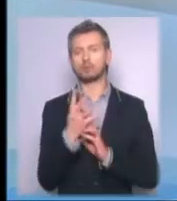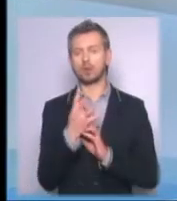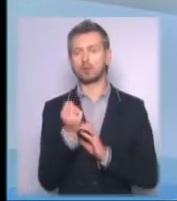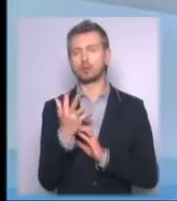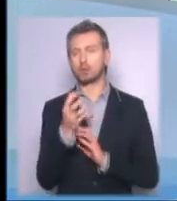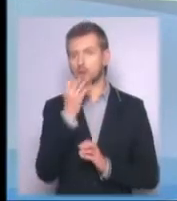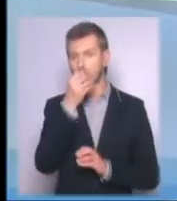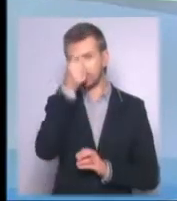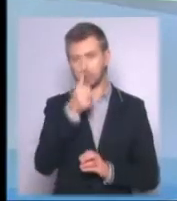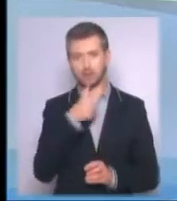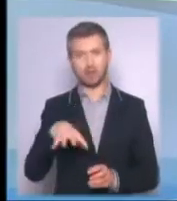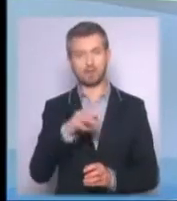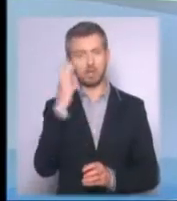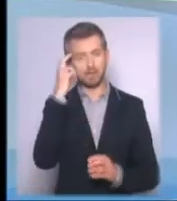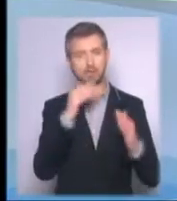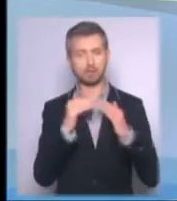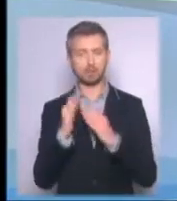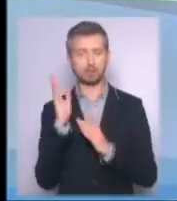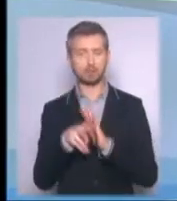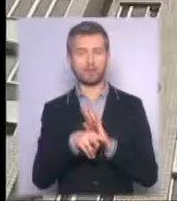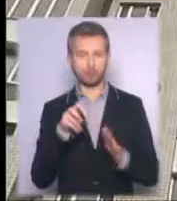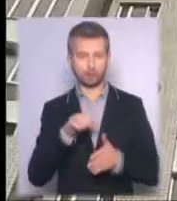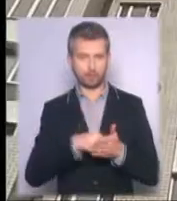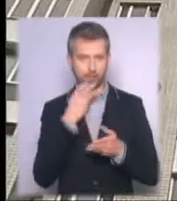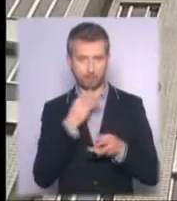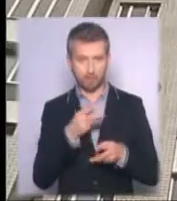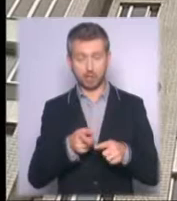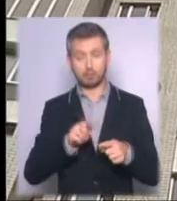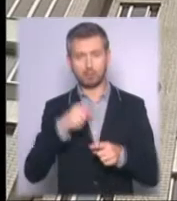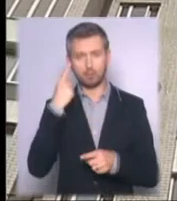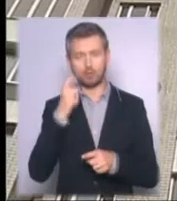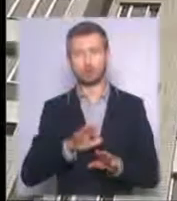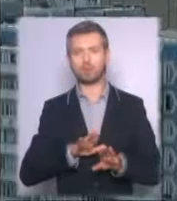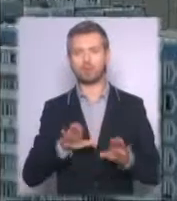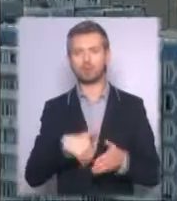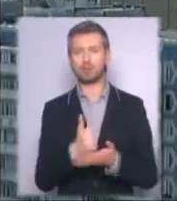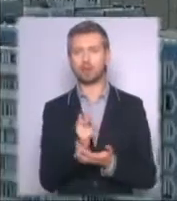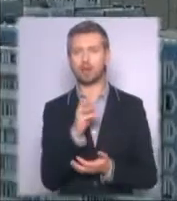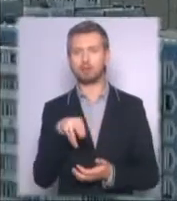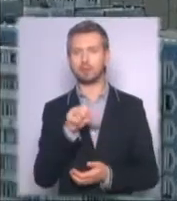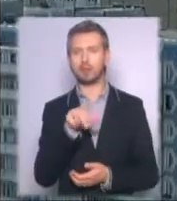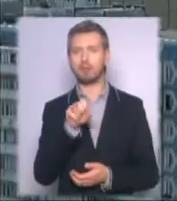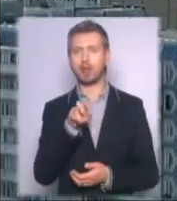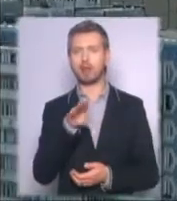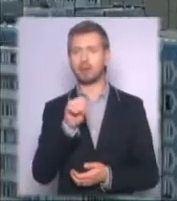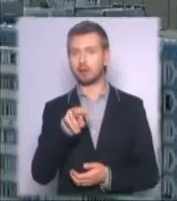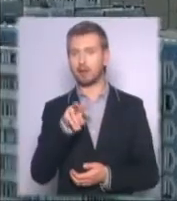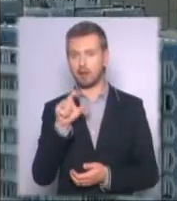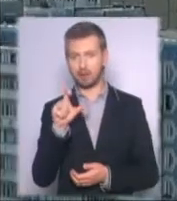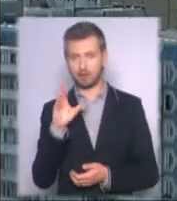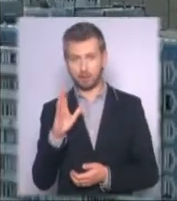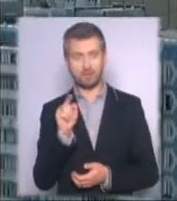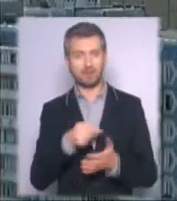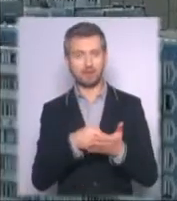14-15 квітня всі столичні будинки буде відключено від опалення. Про це повідомив заступник голови КМДА Петро Пантелєєв. Він зазначив, що